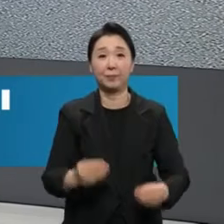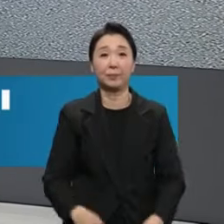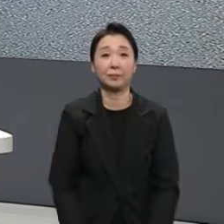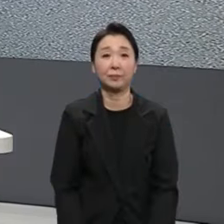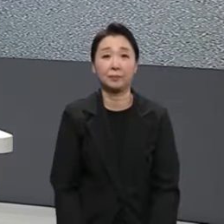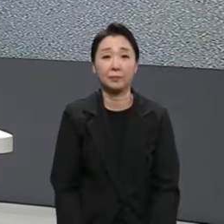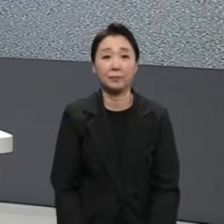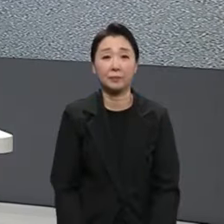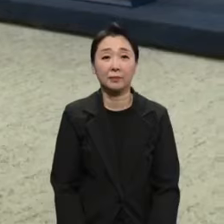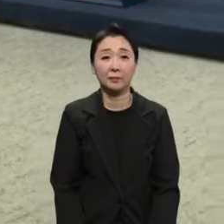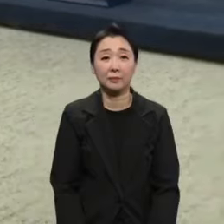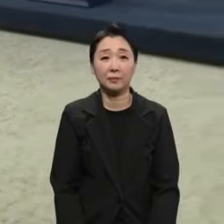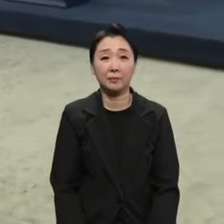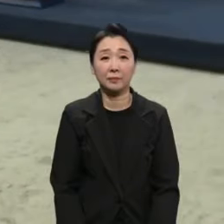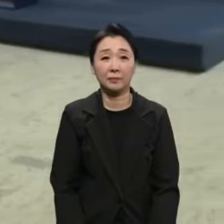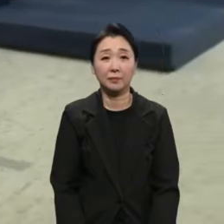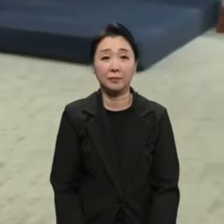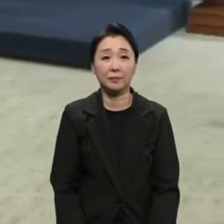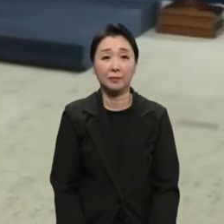기자입니다.